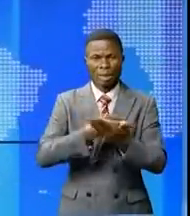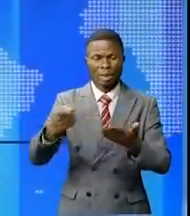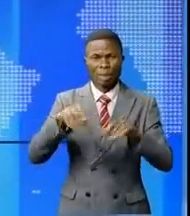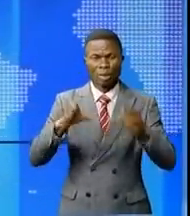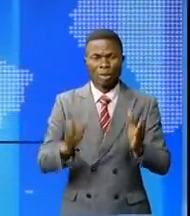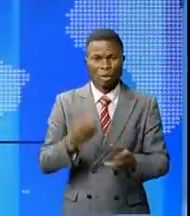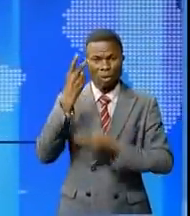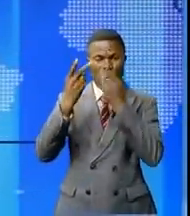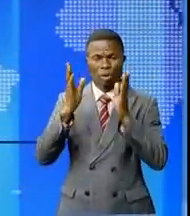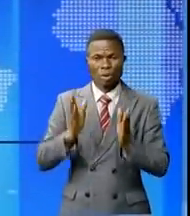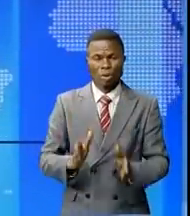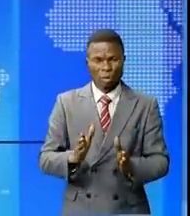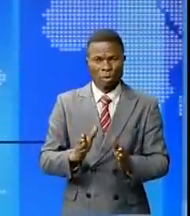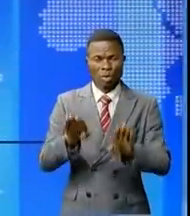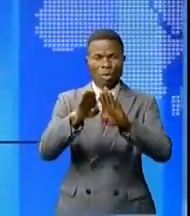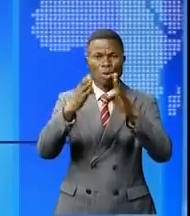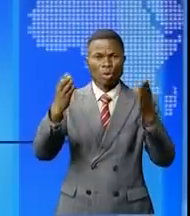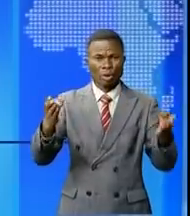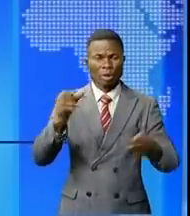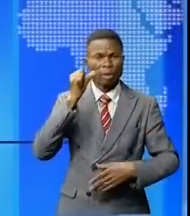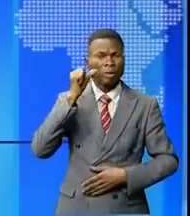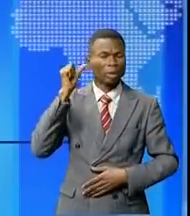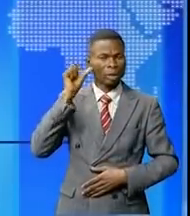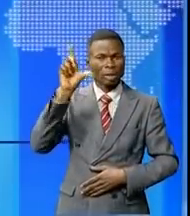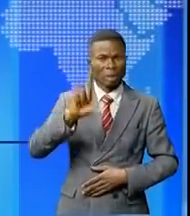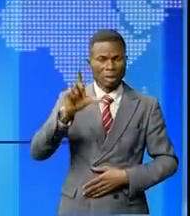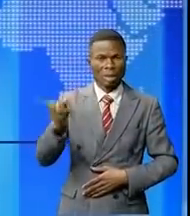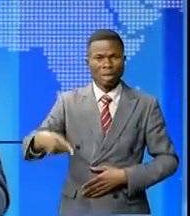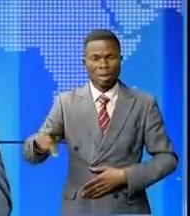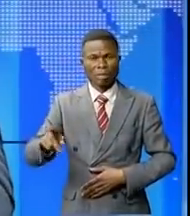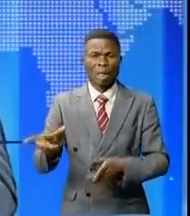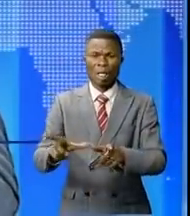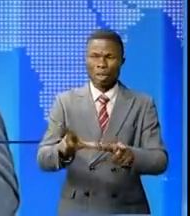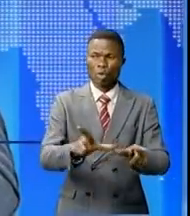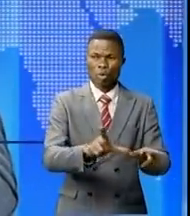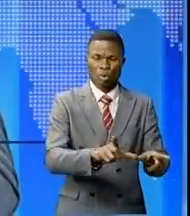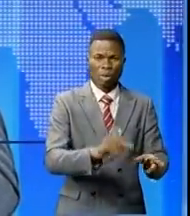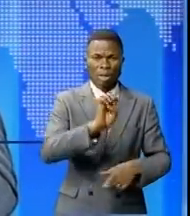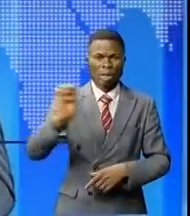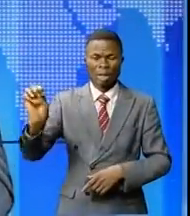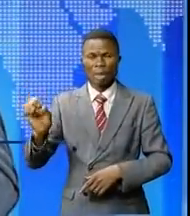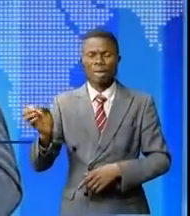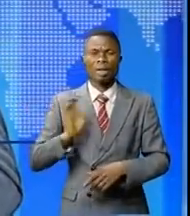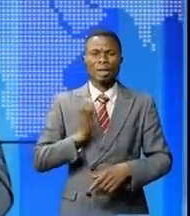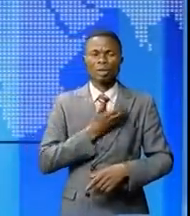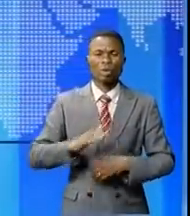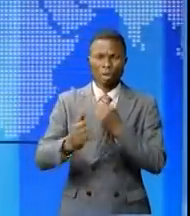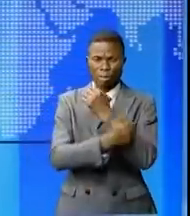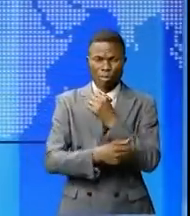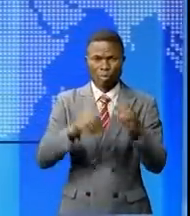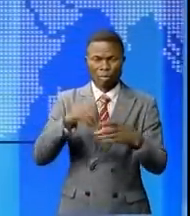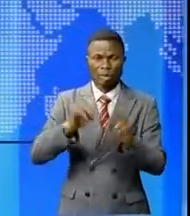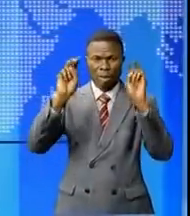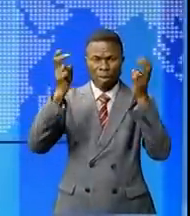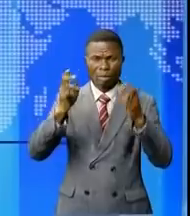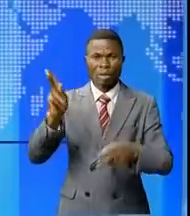du tourisme qui a été officiellement ouverte hier dont la province de lualaba dans l'est de la rdc plus précisément dans la ville